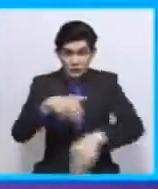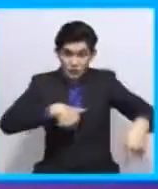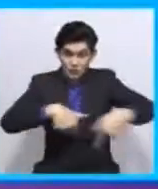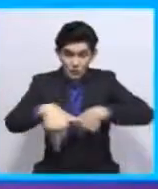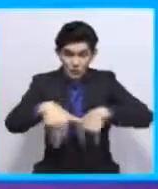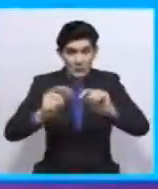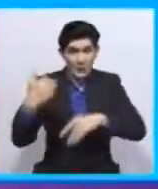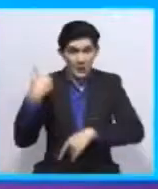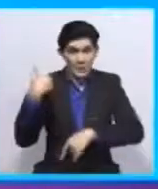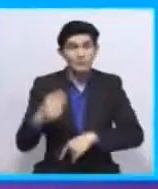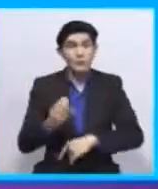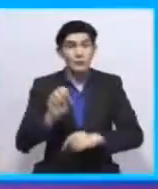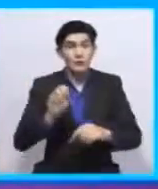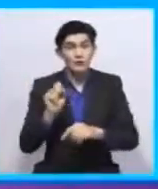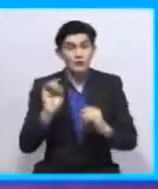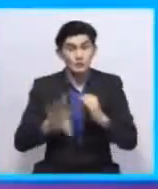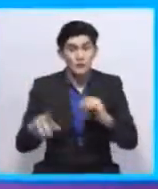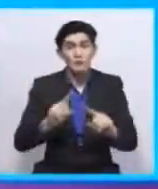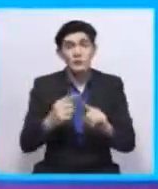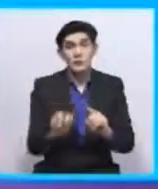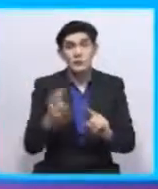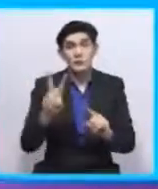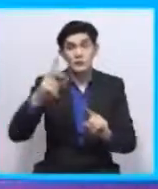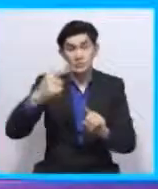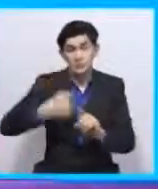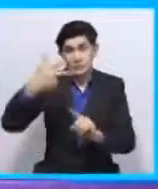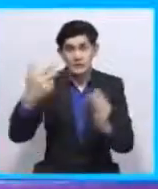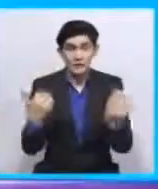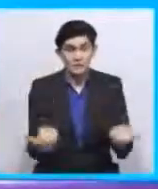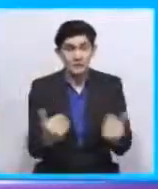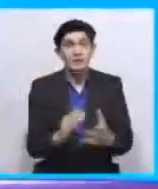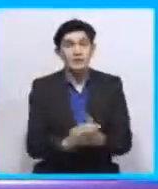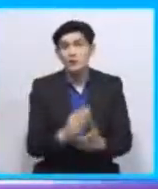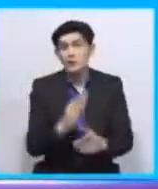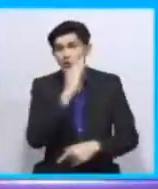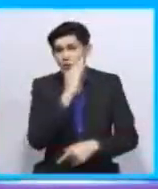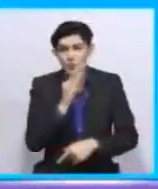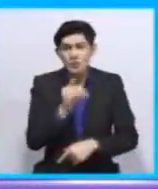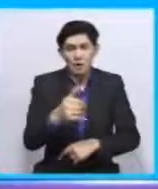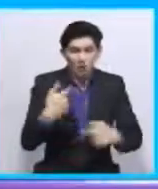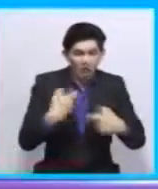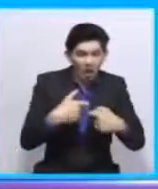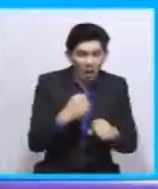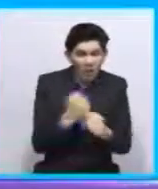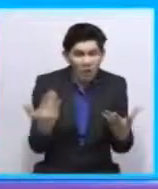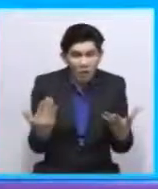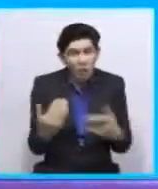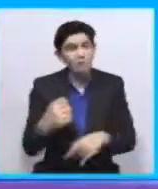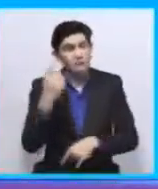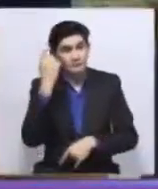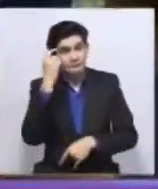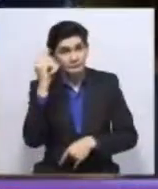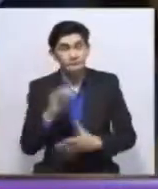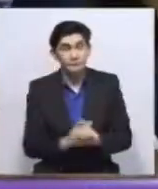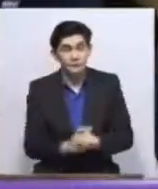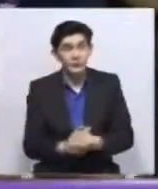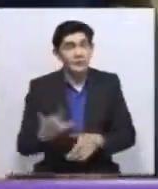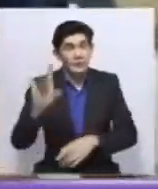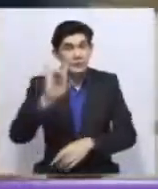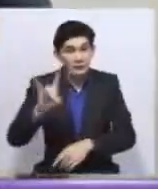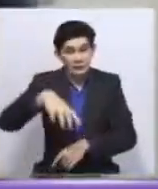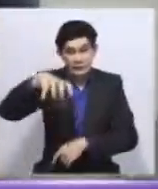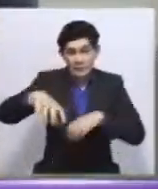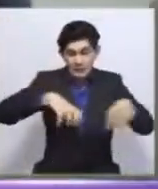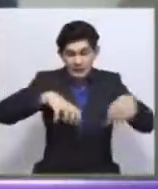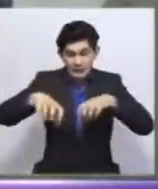ามชุมชนต่างๆไปจนถึงวันที่12เมษายนนี้นะครับหรือว่าถ้าหากไม่สะดวกรับบริการฉีดวัคซีนฟรีนะครับที่งานสัตว